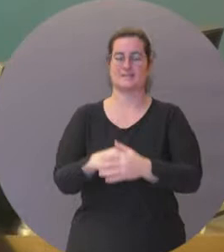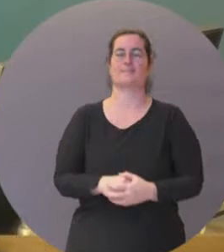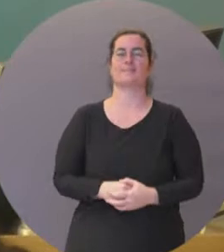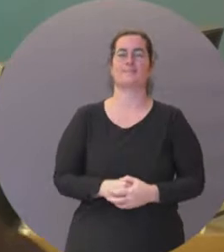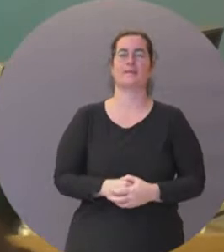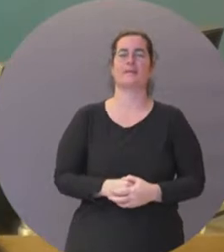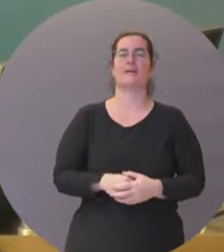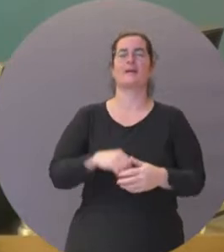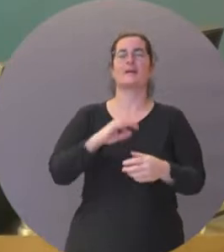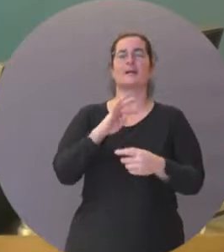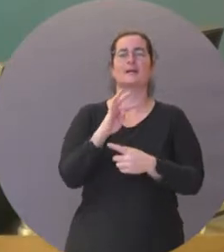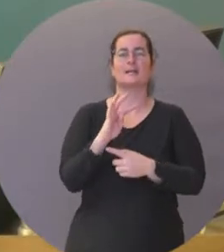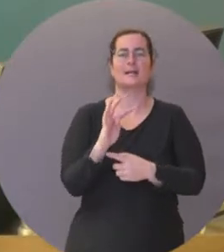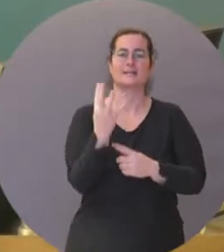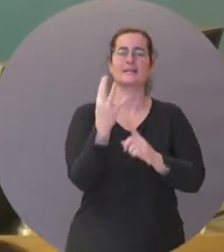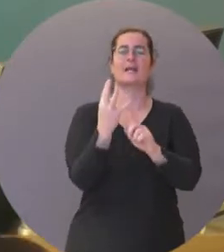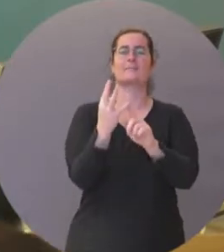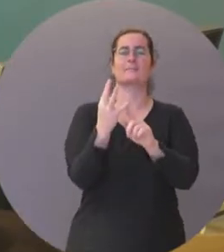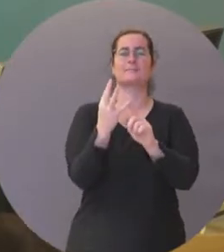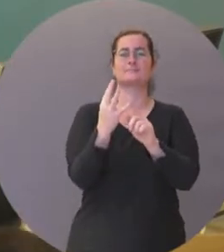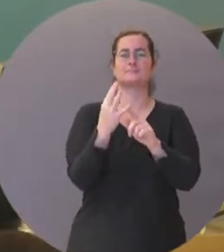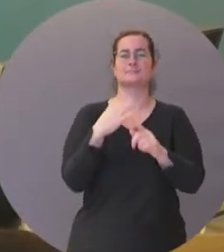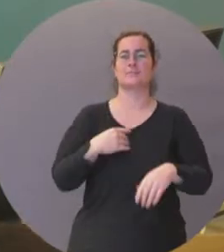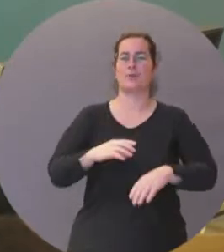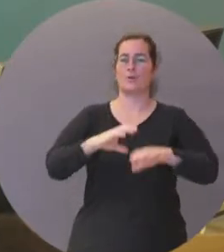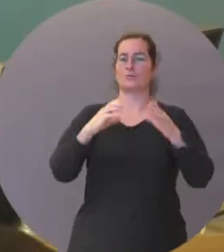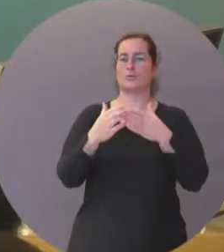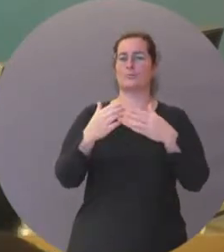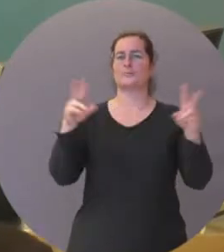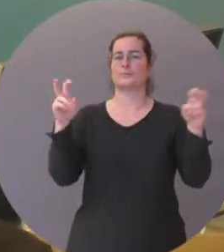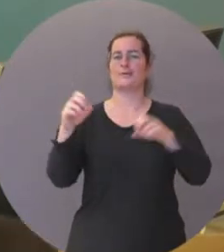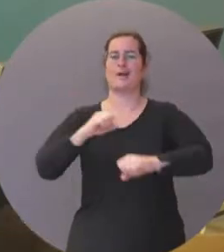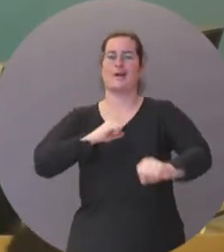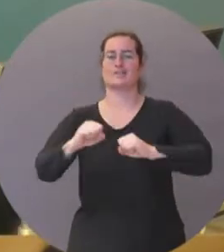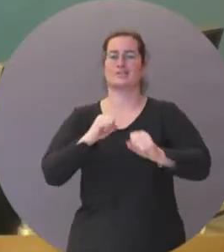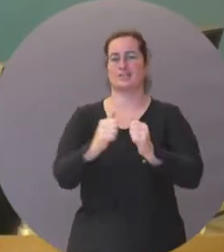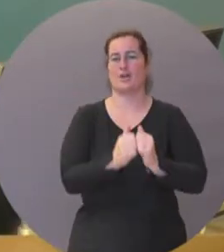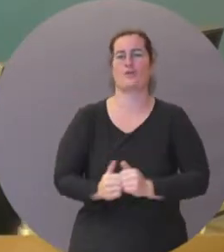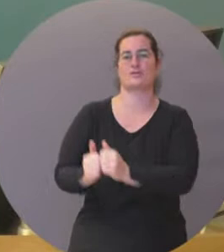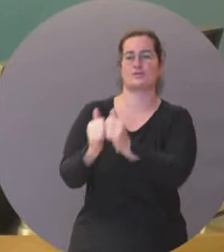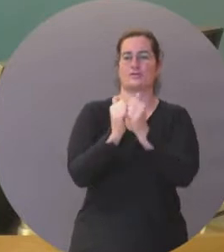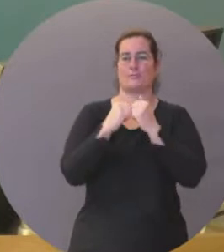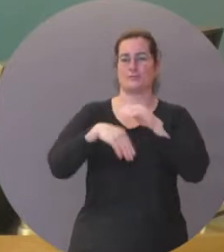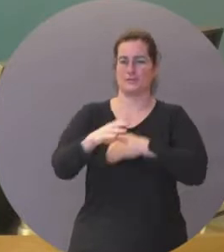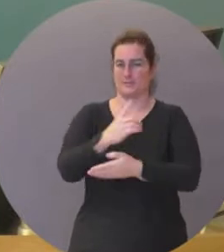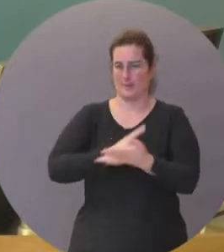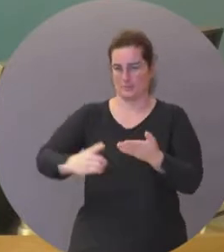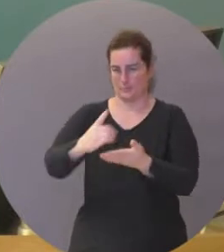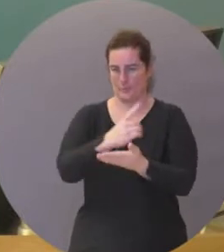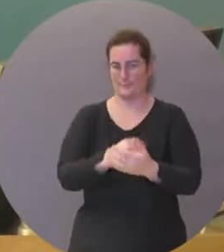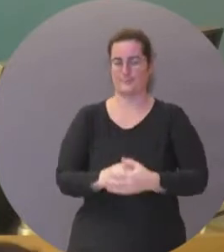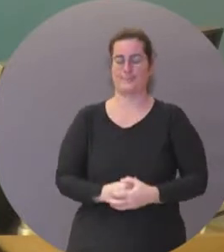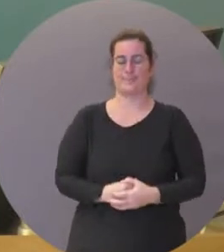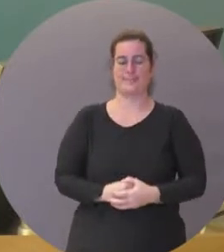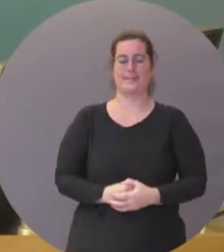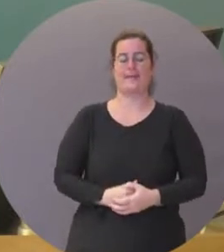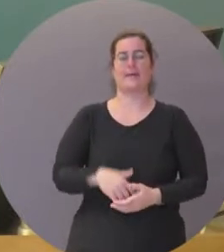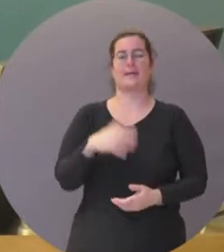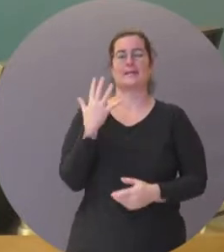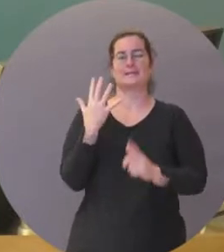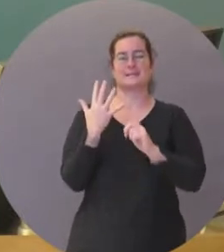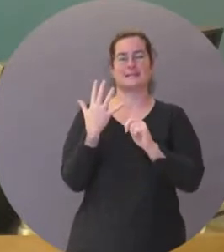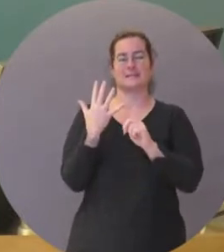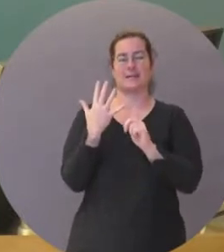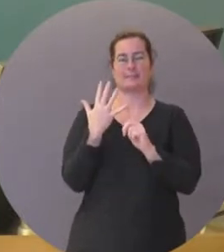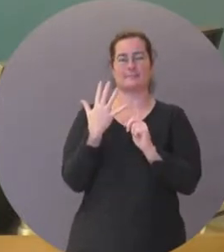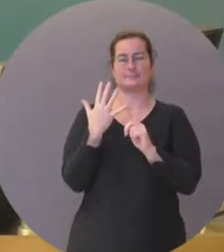entendrons le groupe agir ensemble au département et enfin c'est le groupe